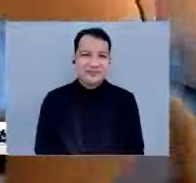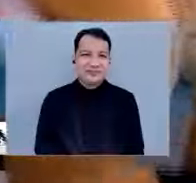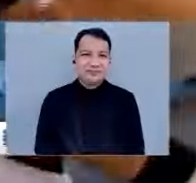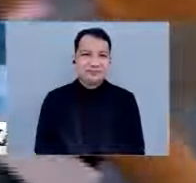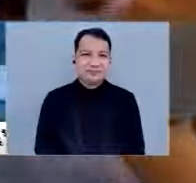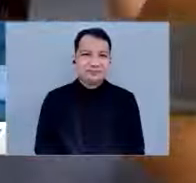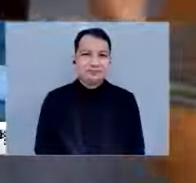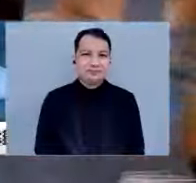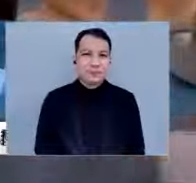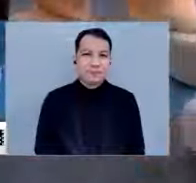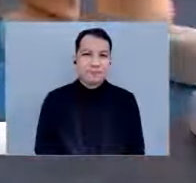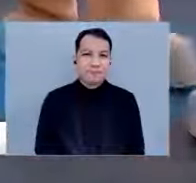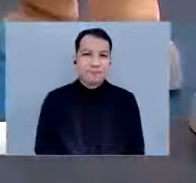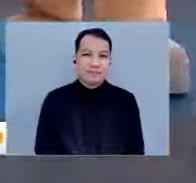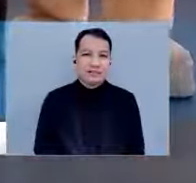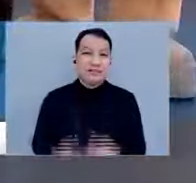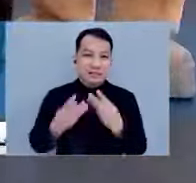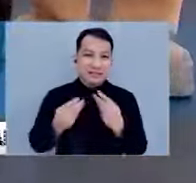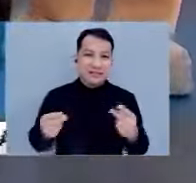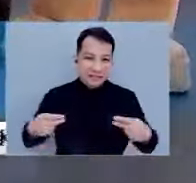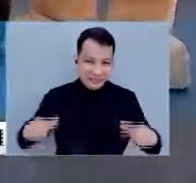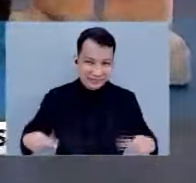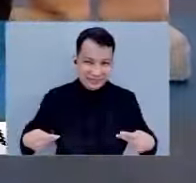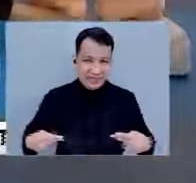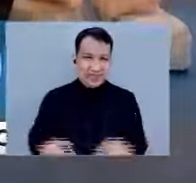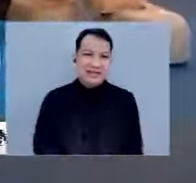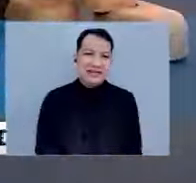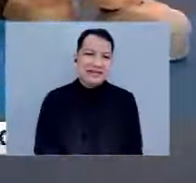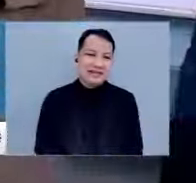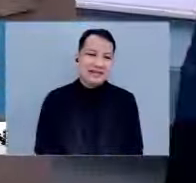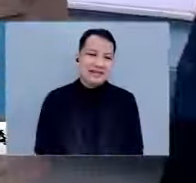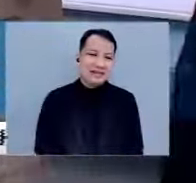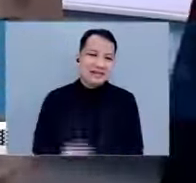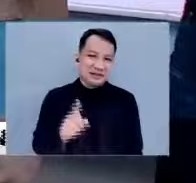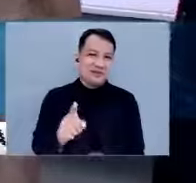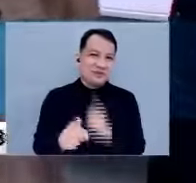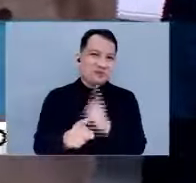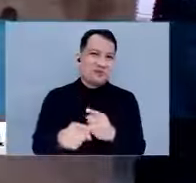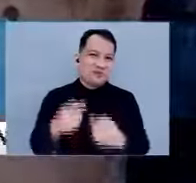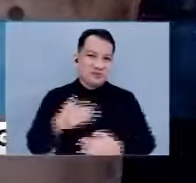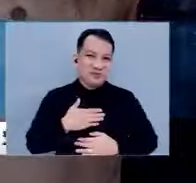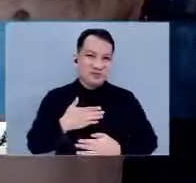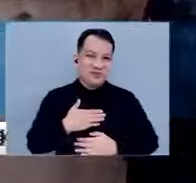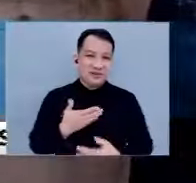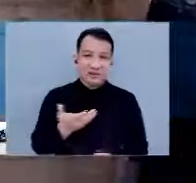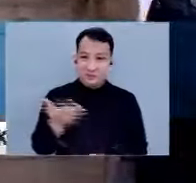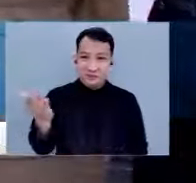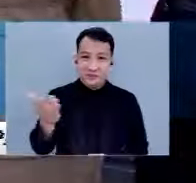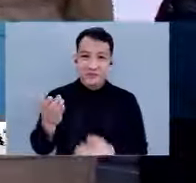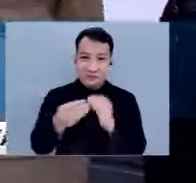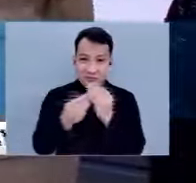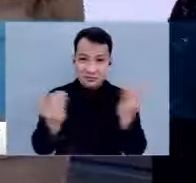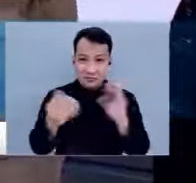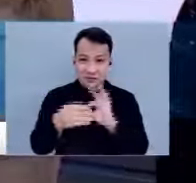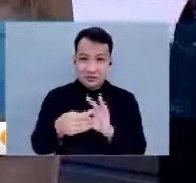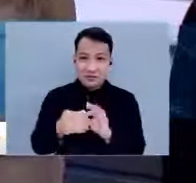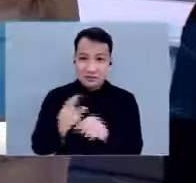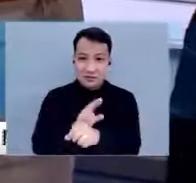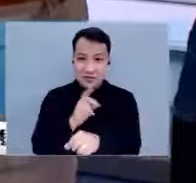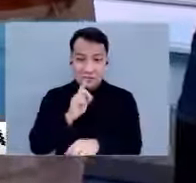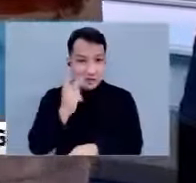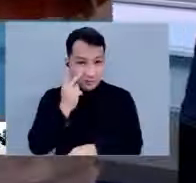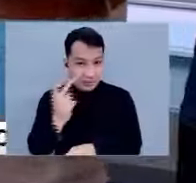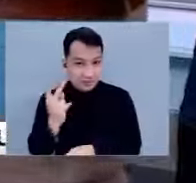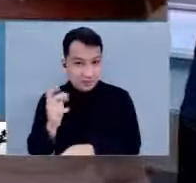nawala yung sakit ng likod niya tierno pa tayo no nak nakakaaliw talaga sila ilan lang yan sa mga paandar nila ha yung mga nakita natin